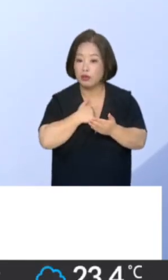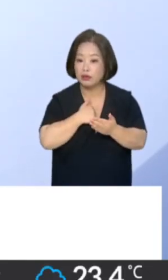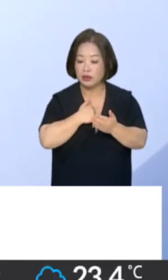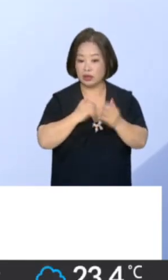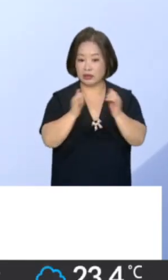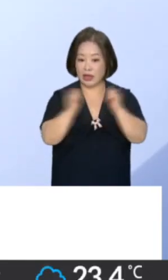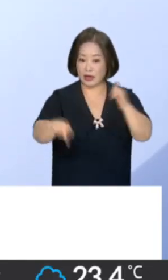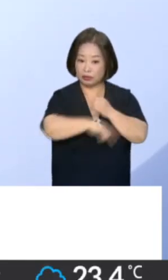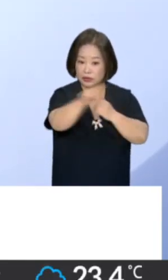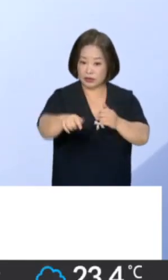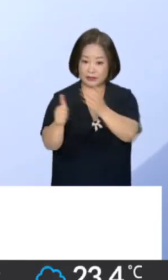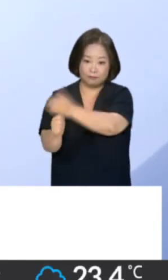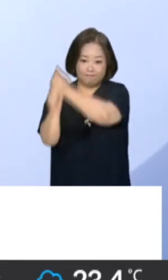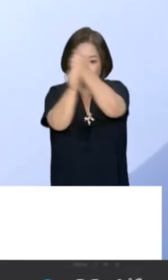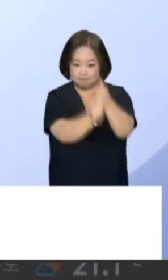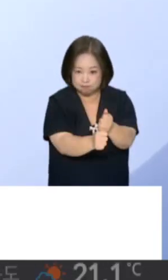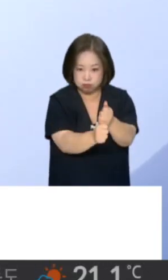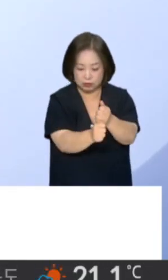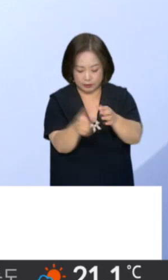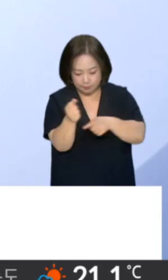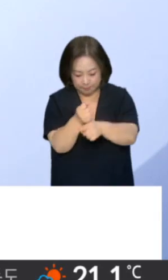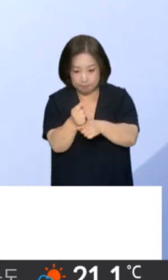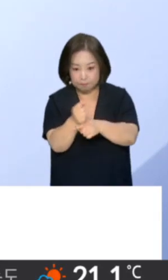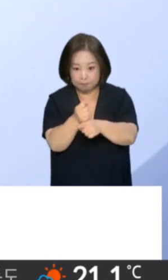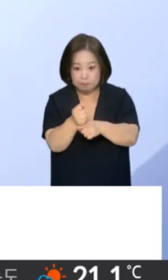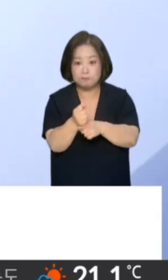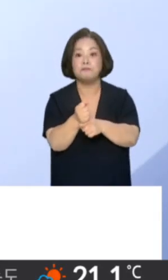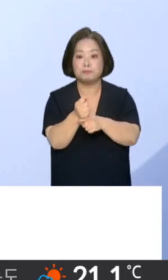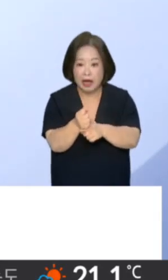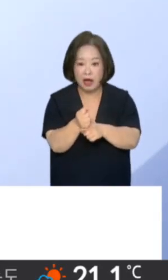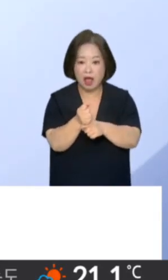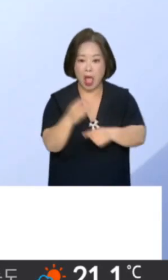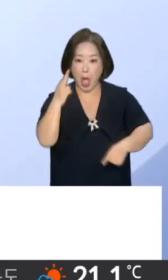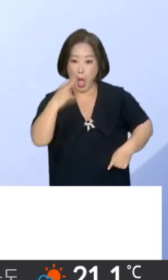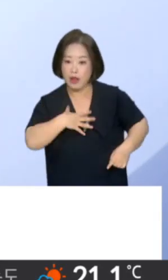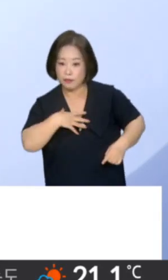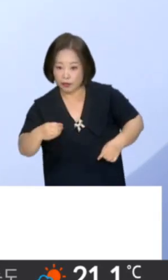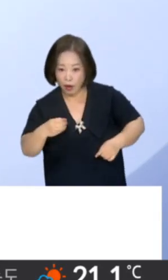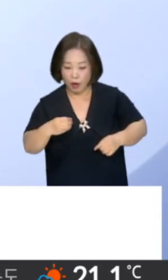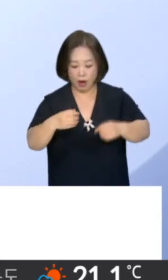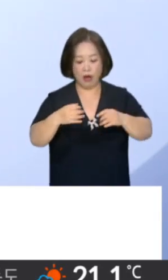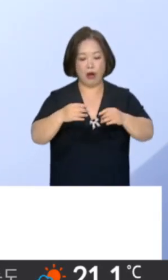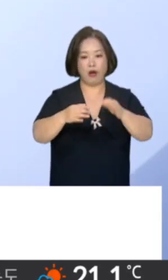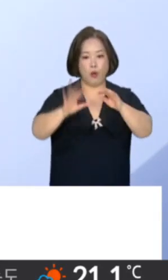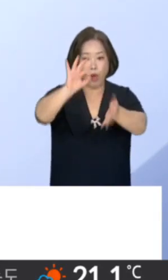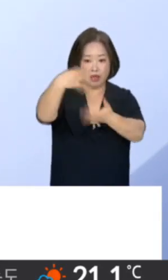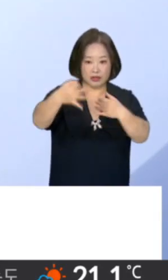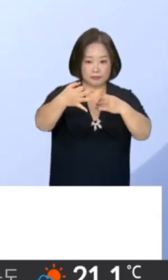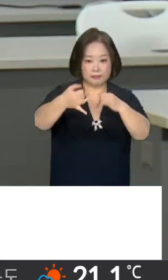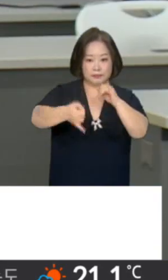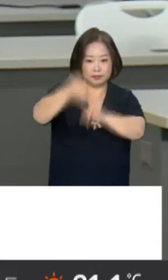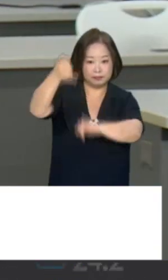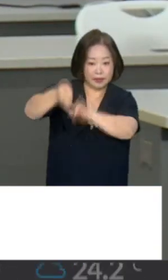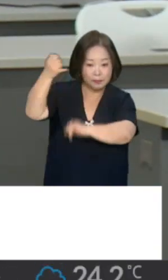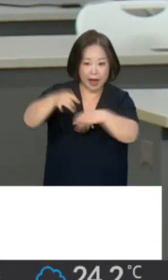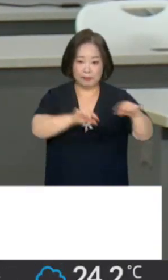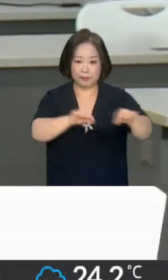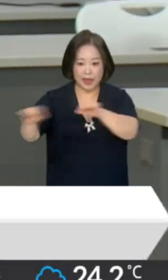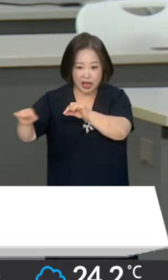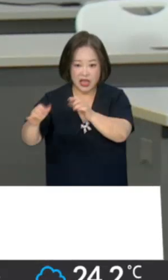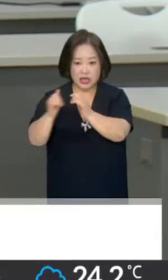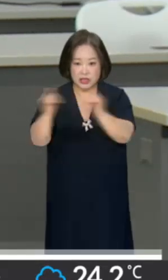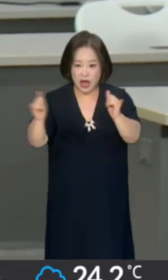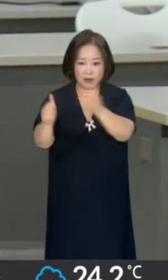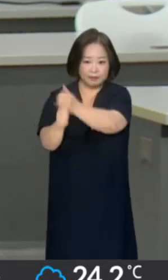사업주는 구속 수사를 원칙으로 소액이라도 고의적으로 체불한 사업주는 정식 기소하여